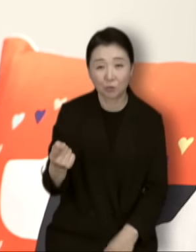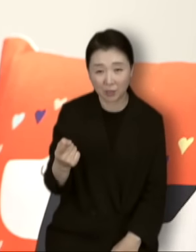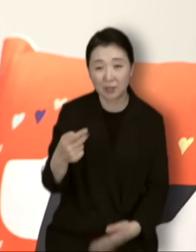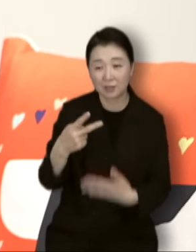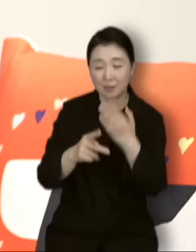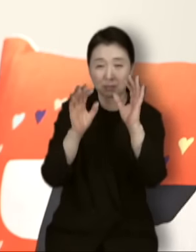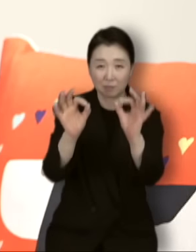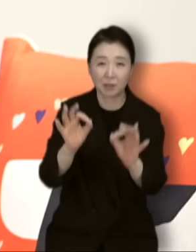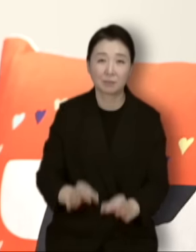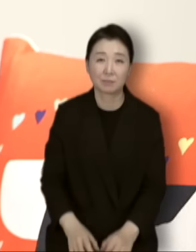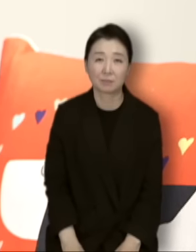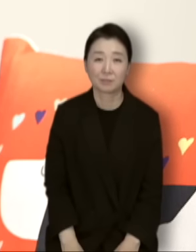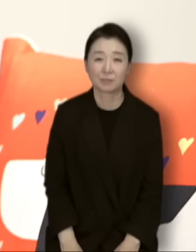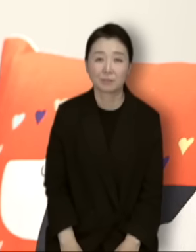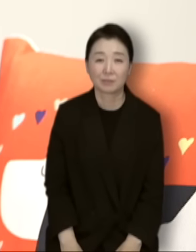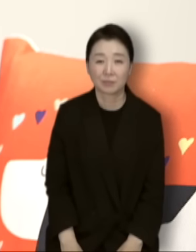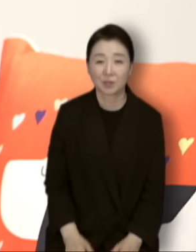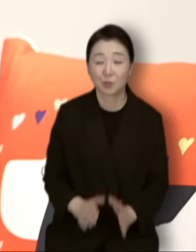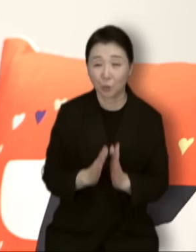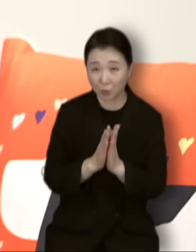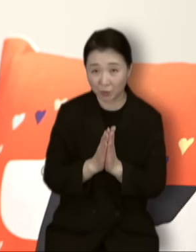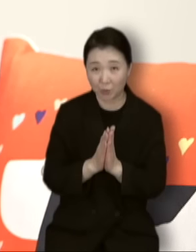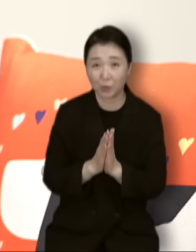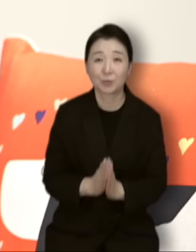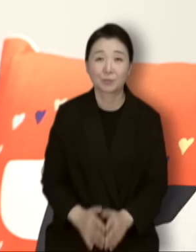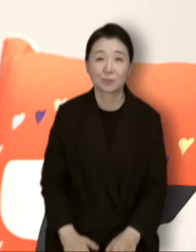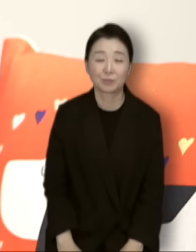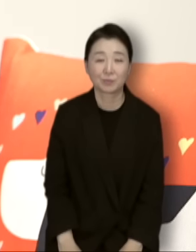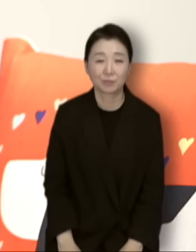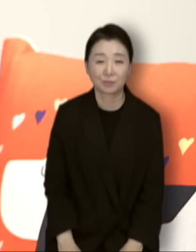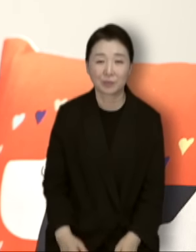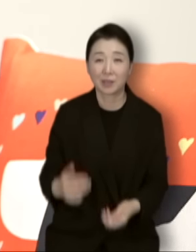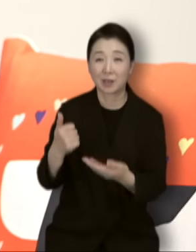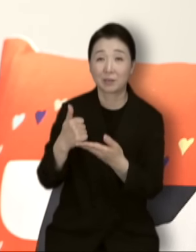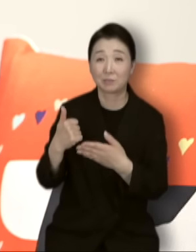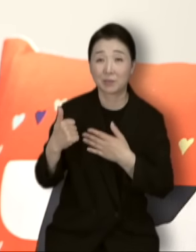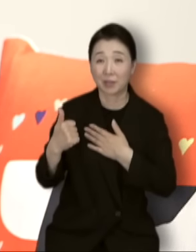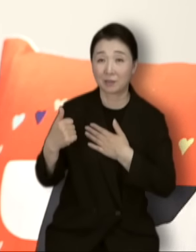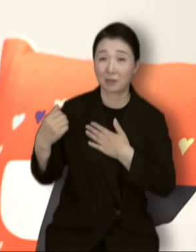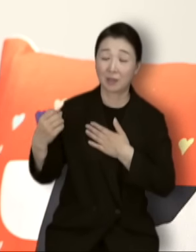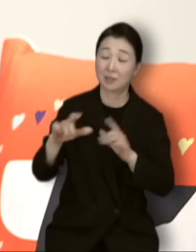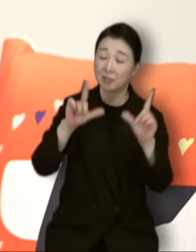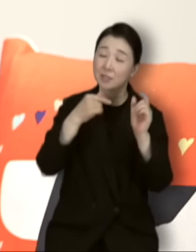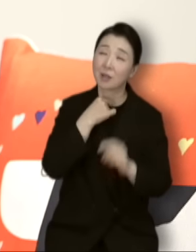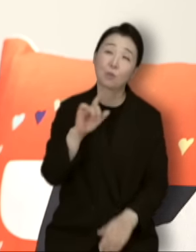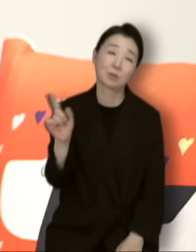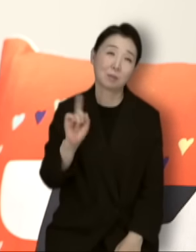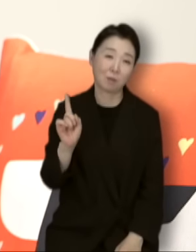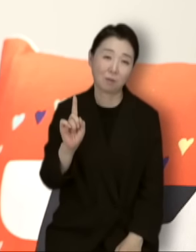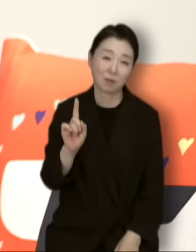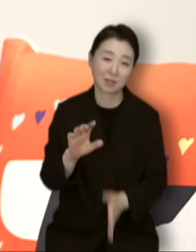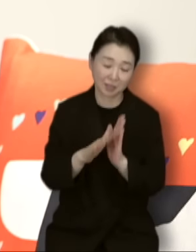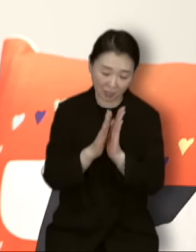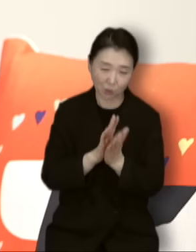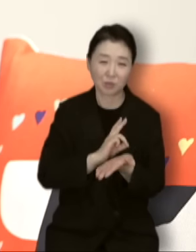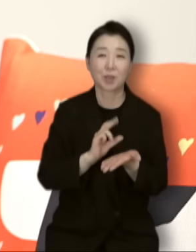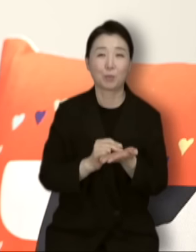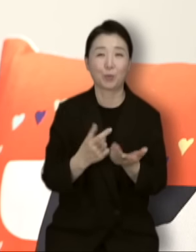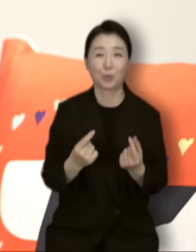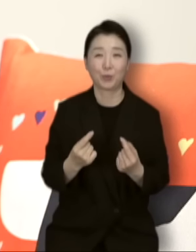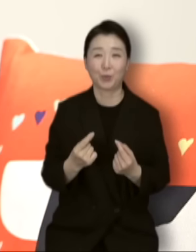읽어요 그리고 나서 드라마를 봤어요 그리고 기도를 합니다 그러면 하나님이 나한테 어떤 삶을 원하는지